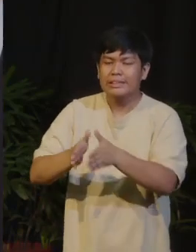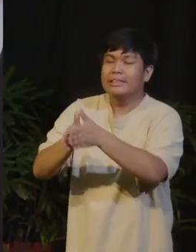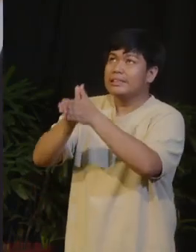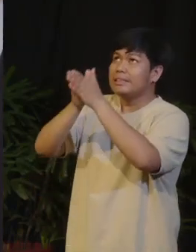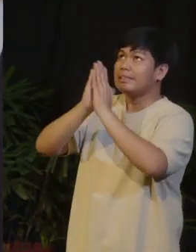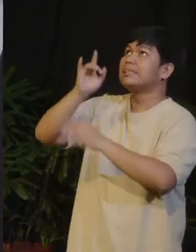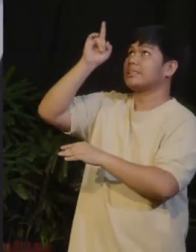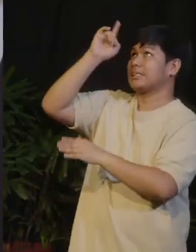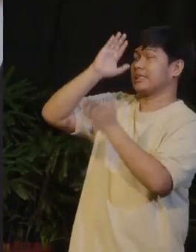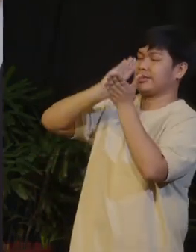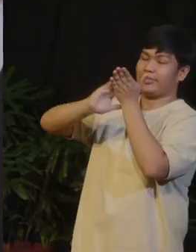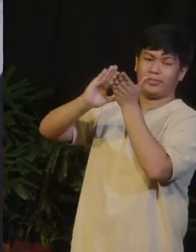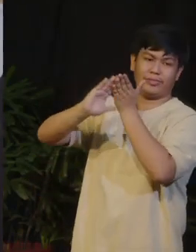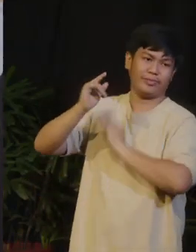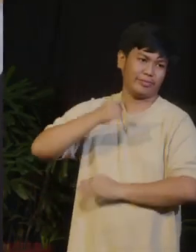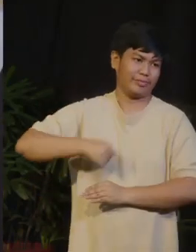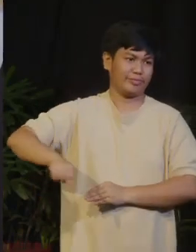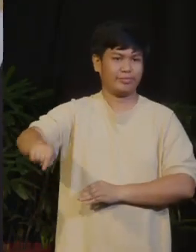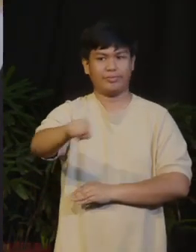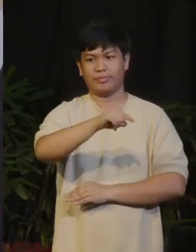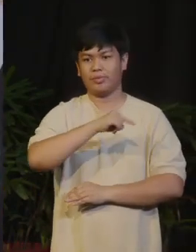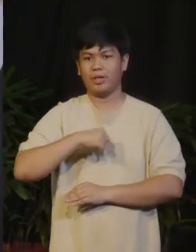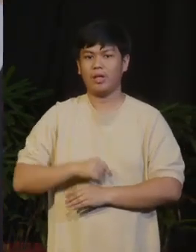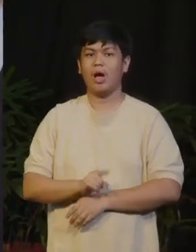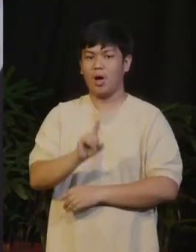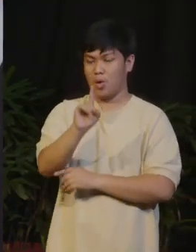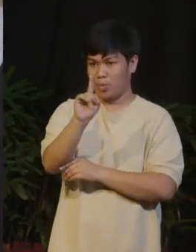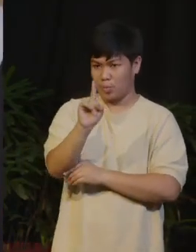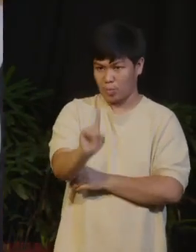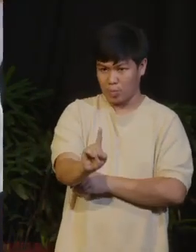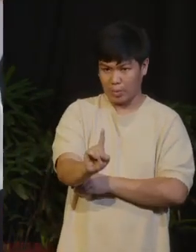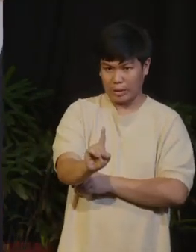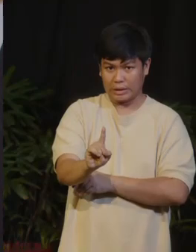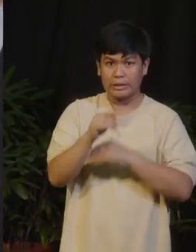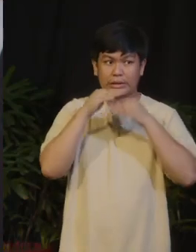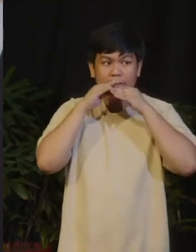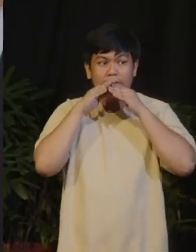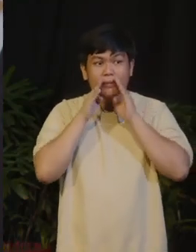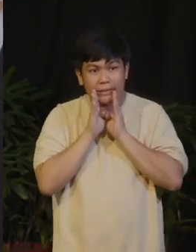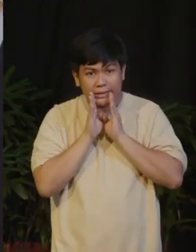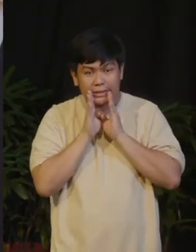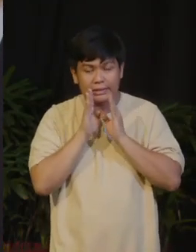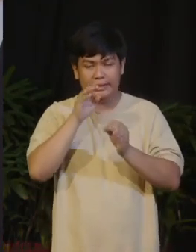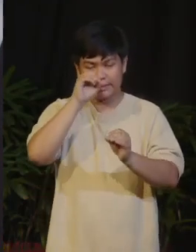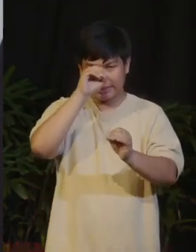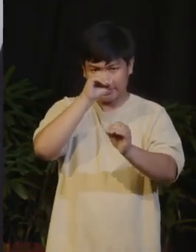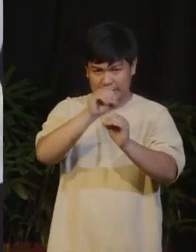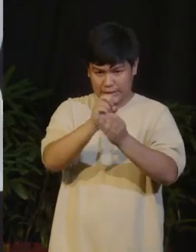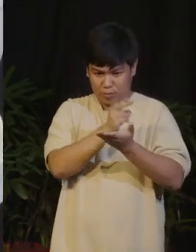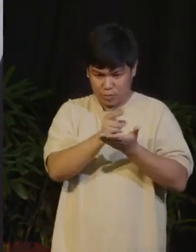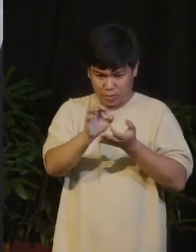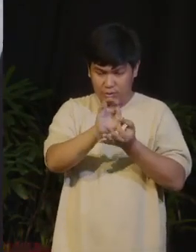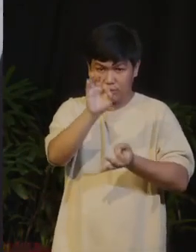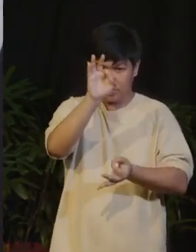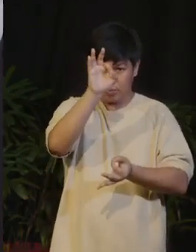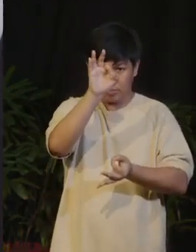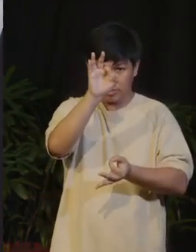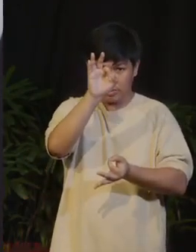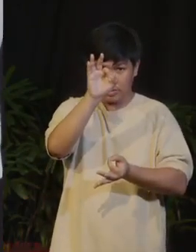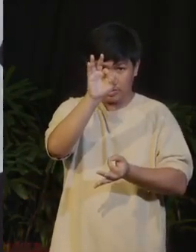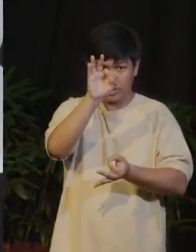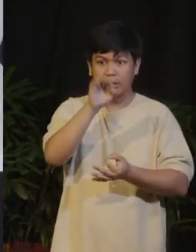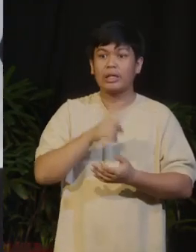ng pagpapatawad sa Kanya. Ang isang nag-grieve sa Holy Spirit ay yung hindi